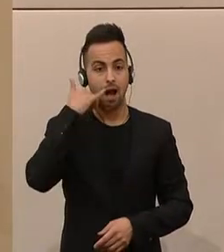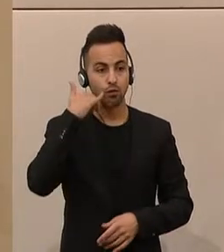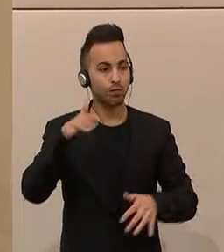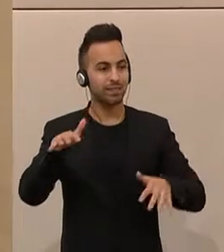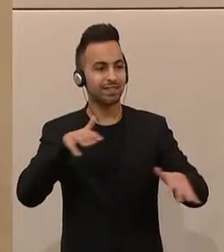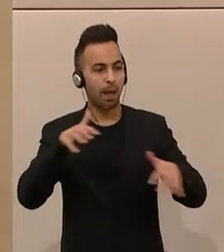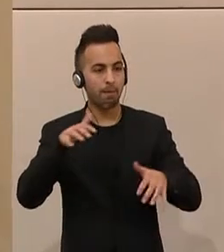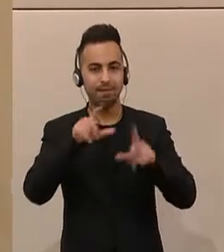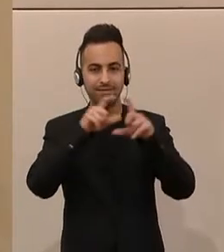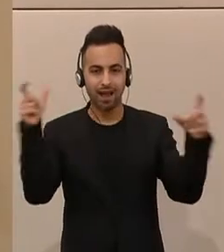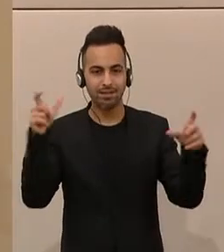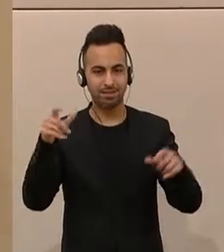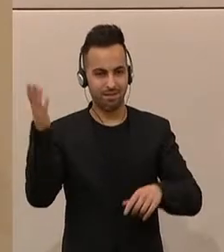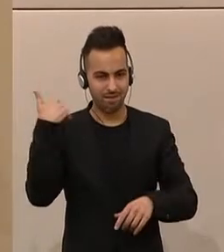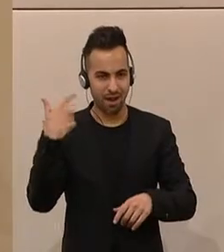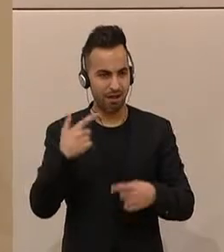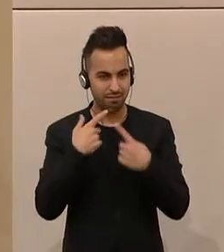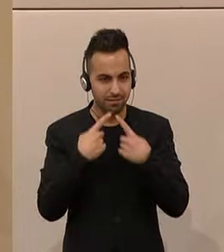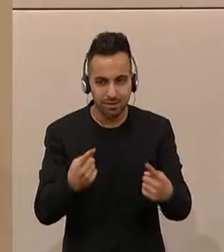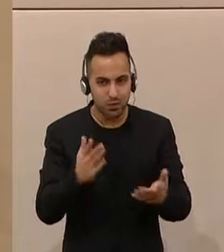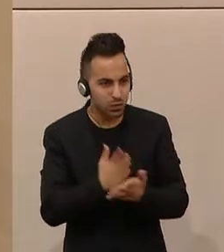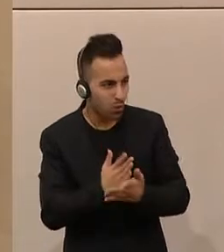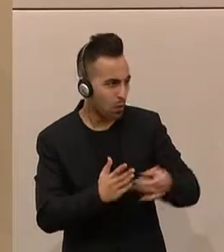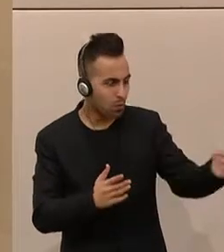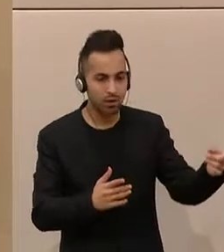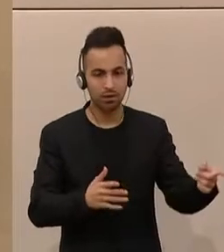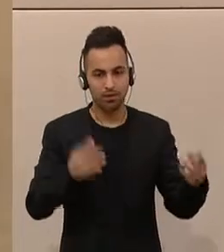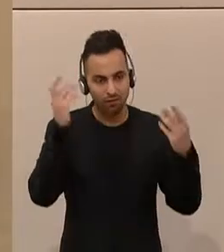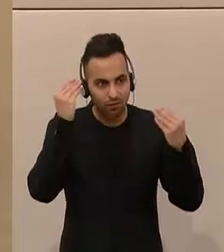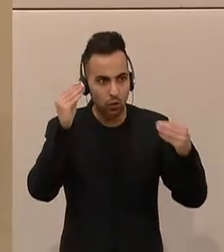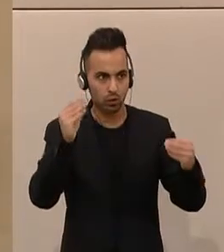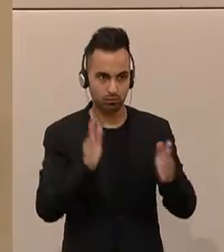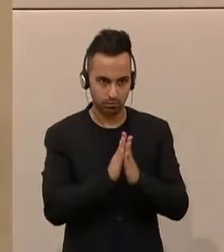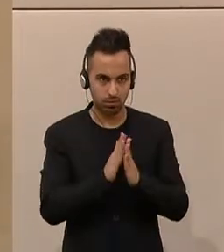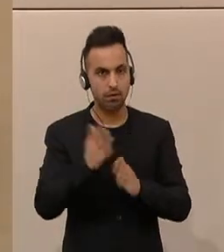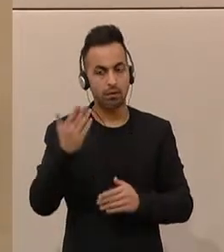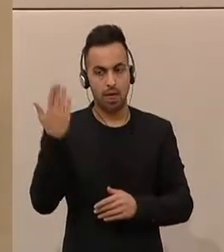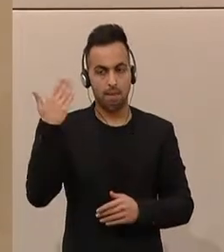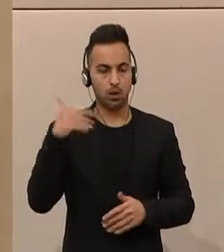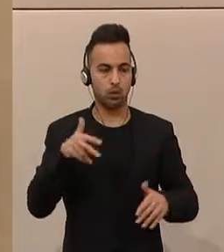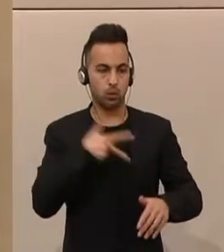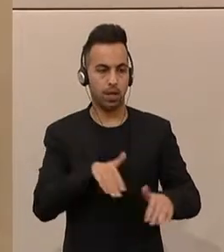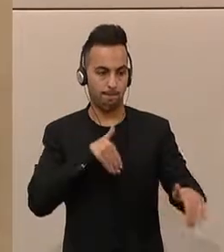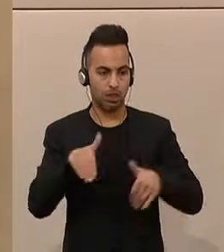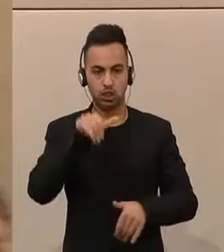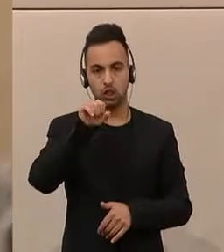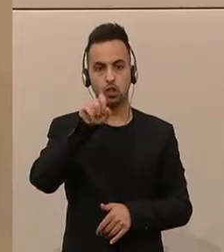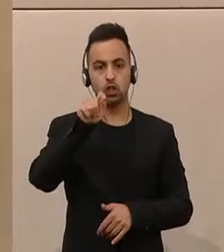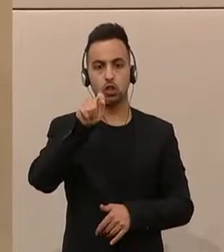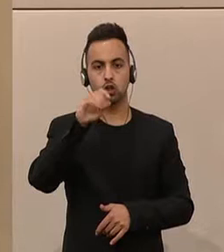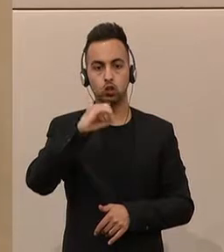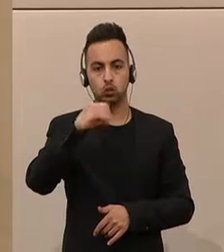worden und es geht schon ernst um das Thema Würde, das der ehemalige Sozialminister Stöger angesprochen hat. Wisst ihr, es ist